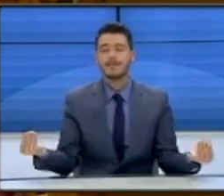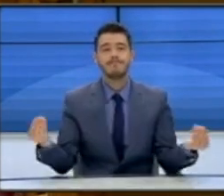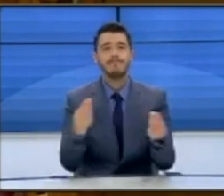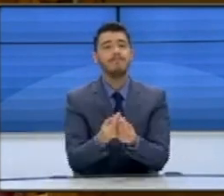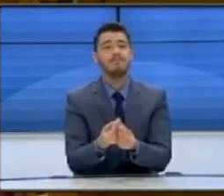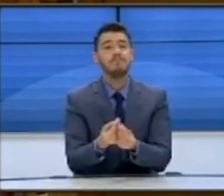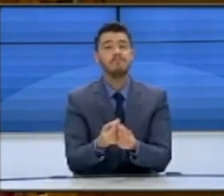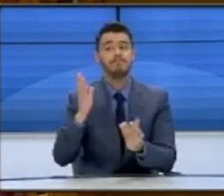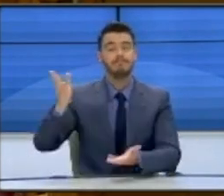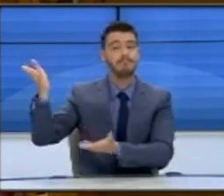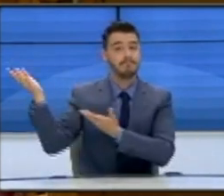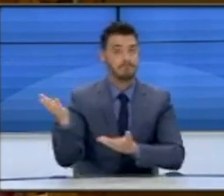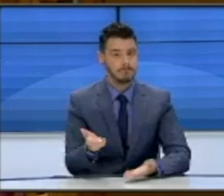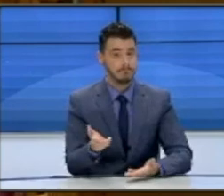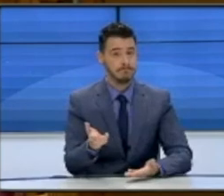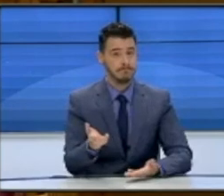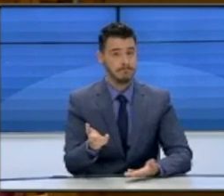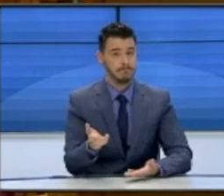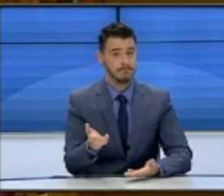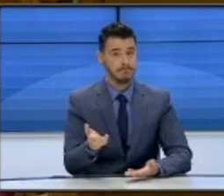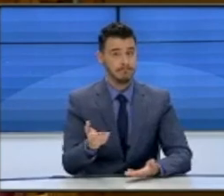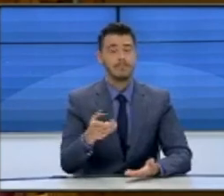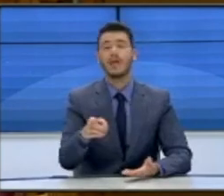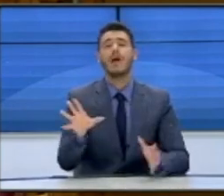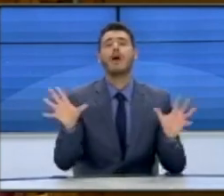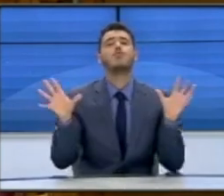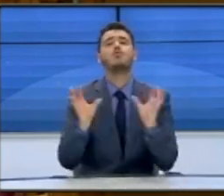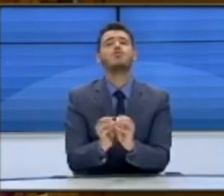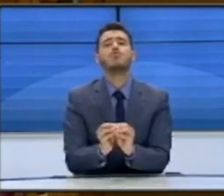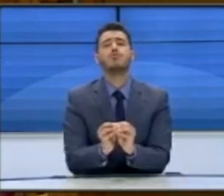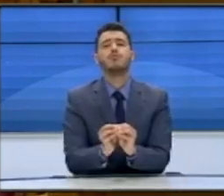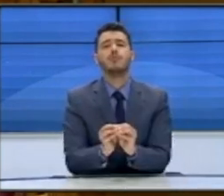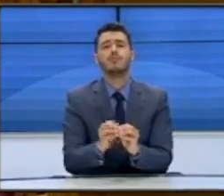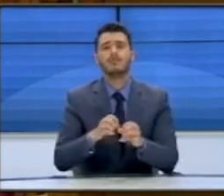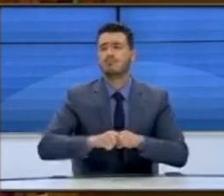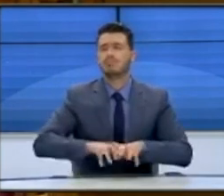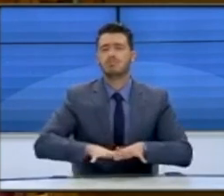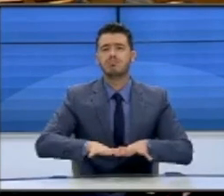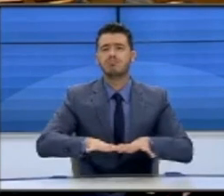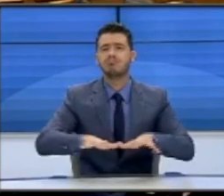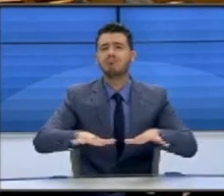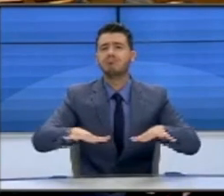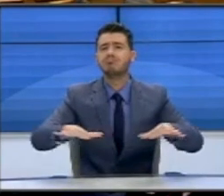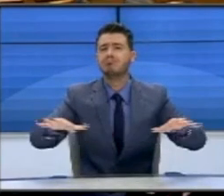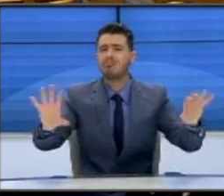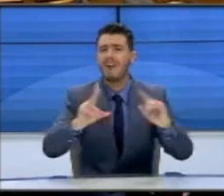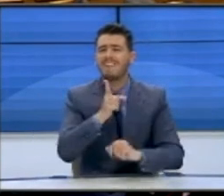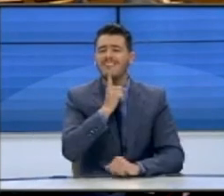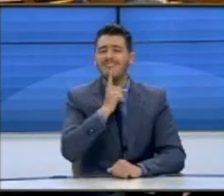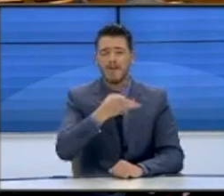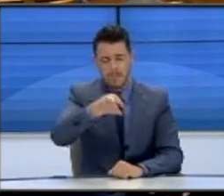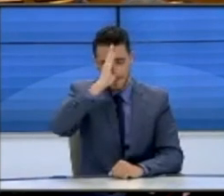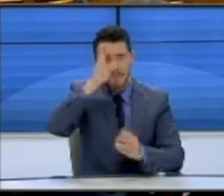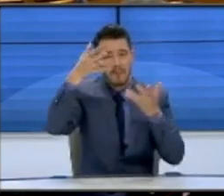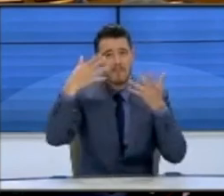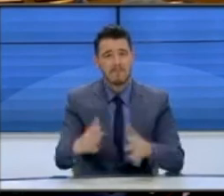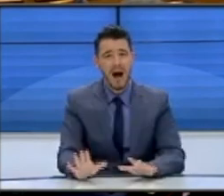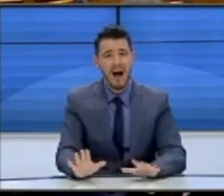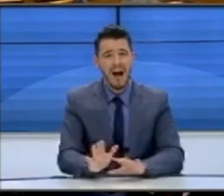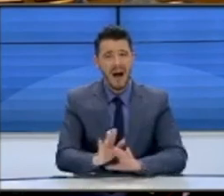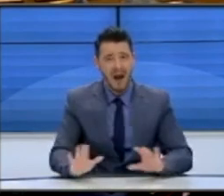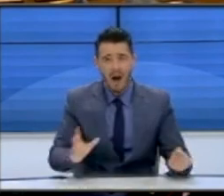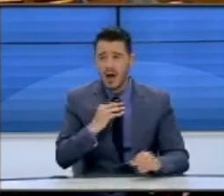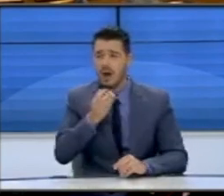έλευση και στην πατρίδα μας του κινήματος Μητού, μιας σημαντικής κατάκτησης για την ελληνική